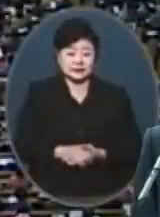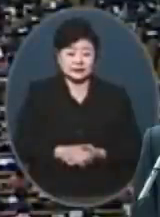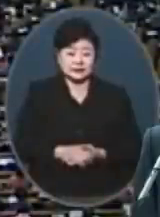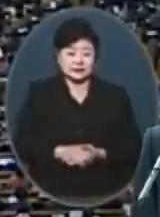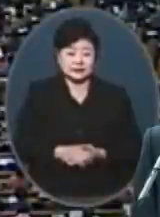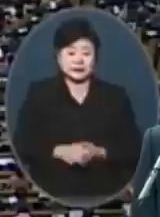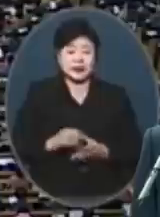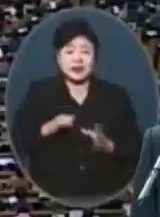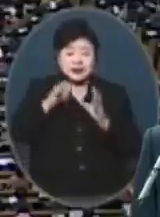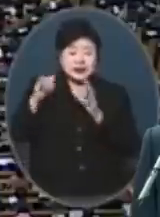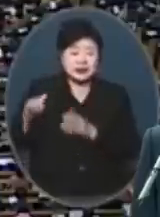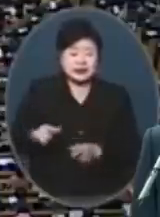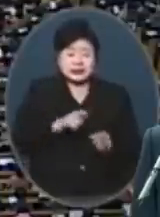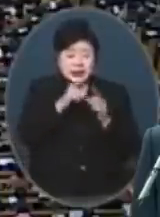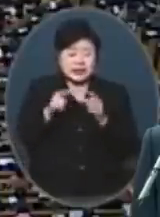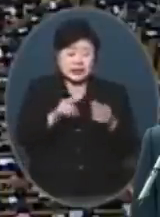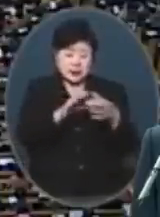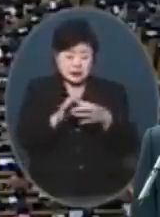이 세상에 살아가면서